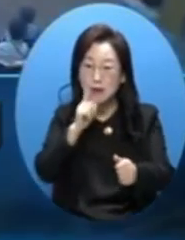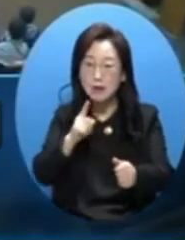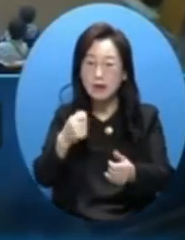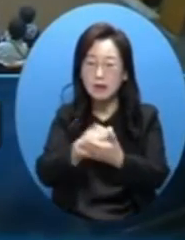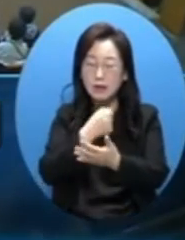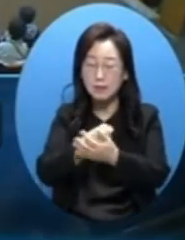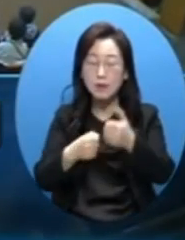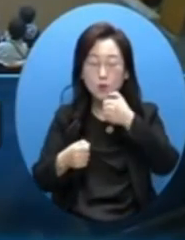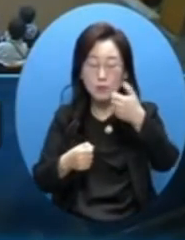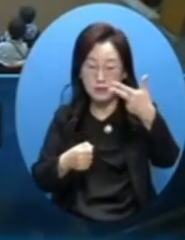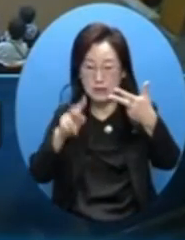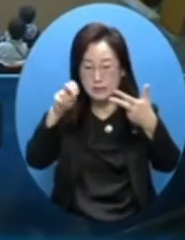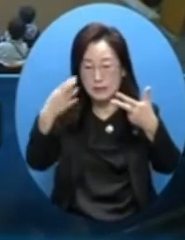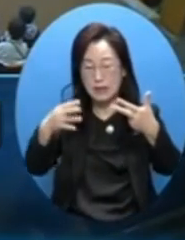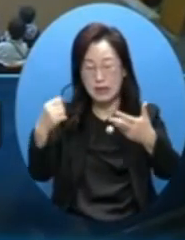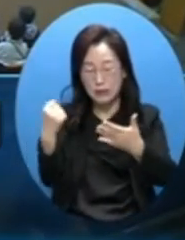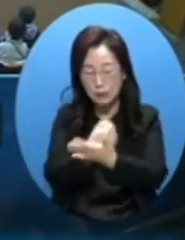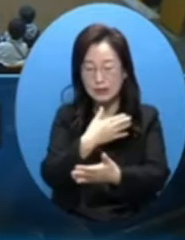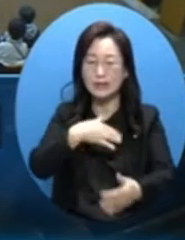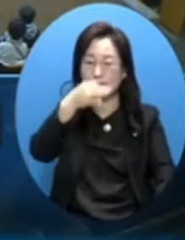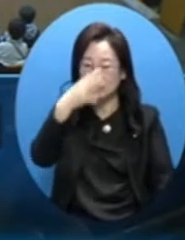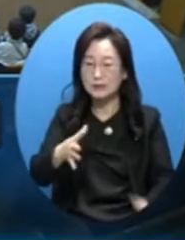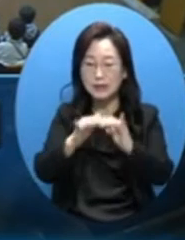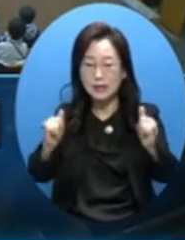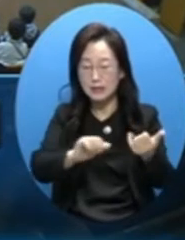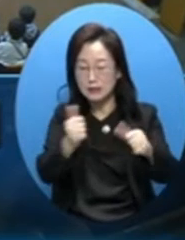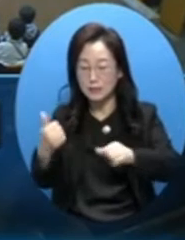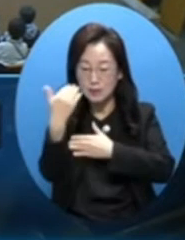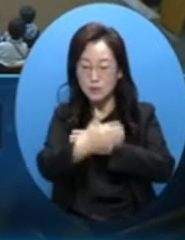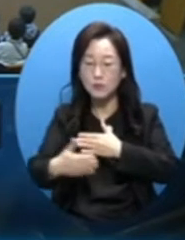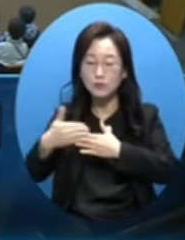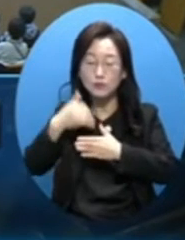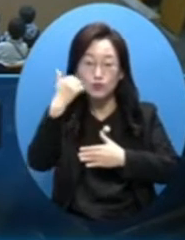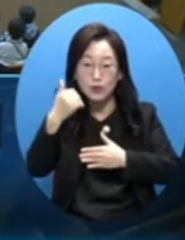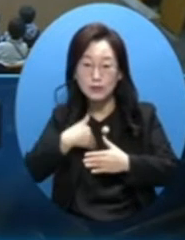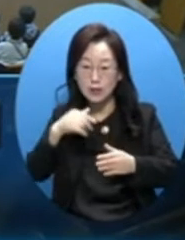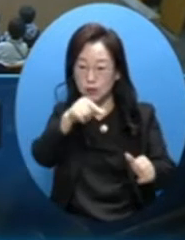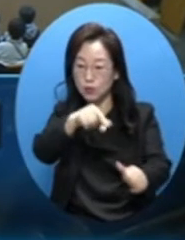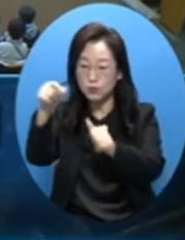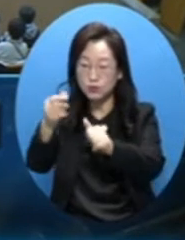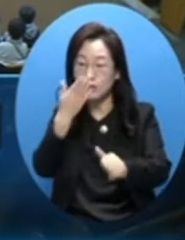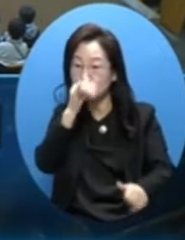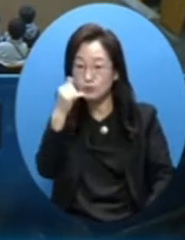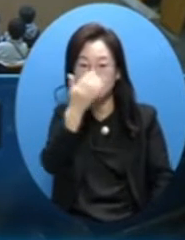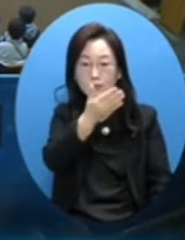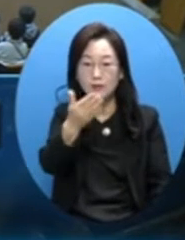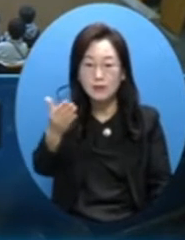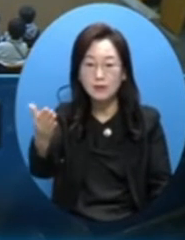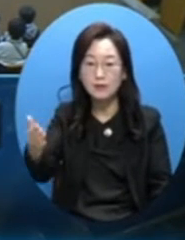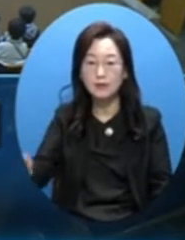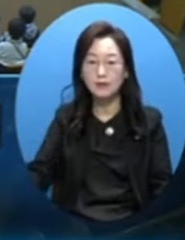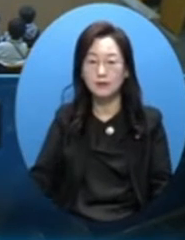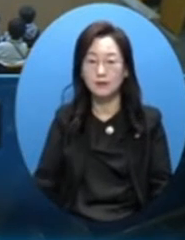1장 24절 오호라 나는 곤고한 사람이로다. 이 사망의 몸에서 누가 나를 건져내랴.